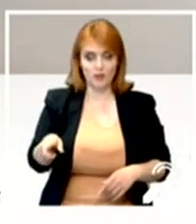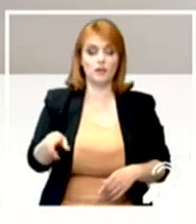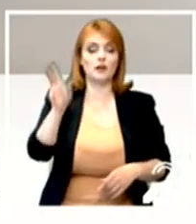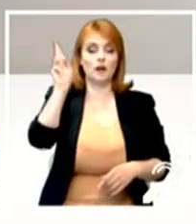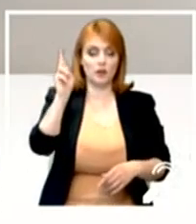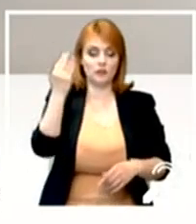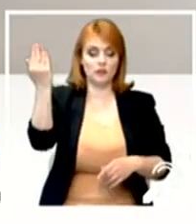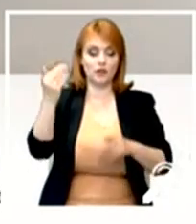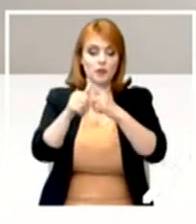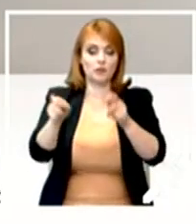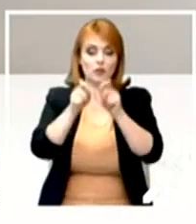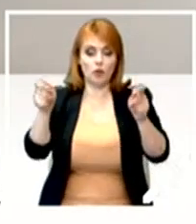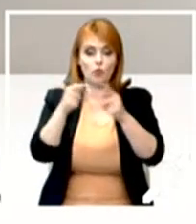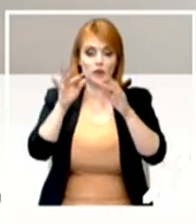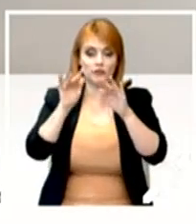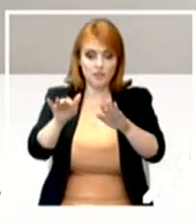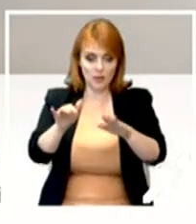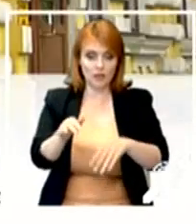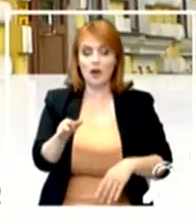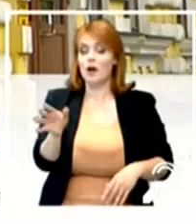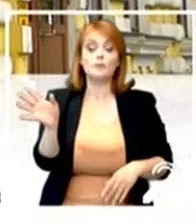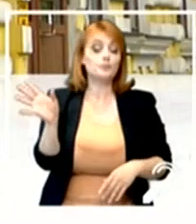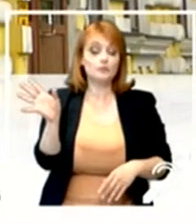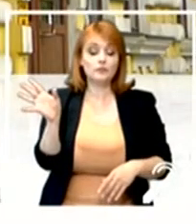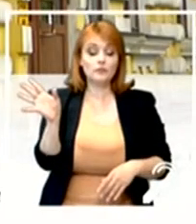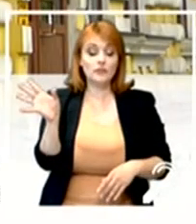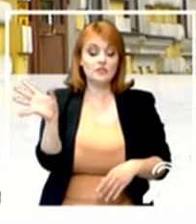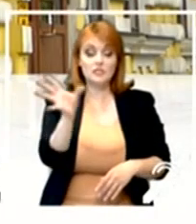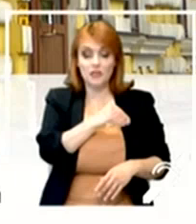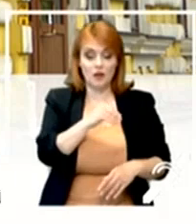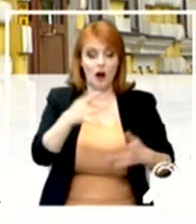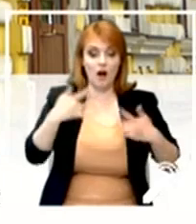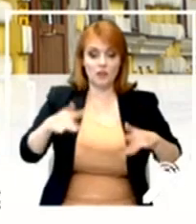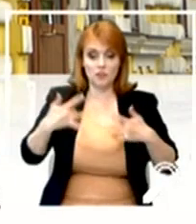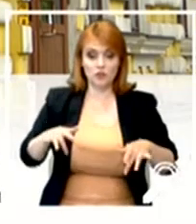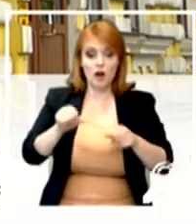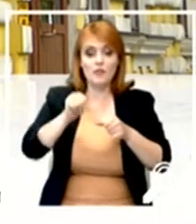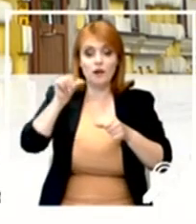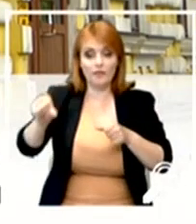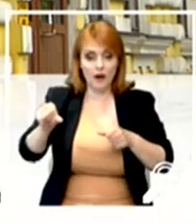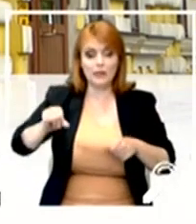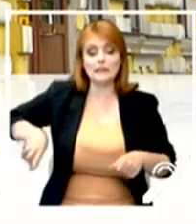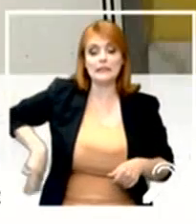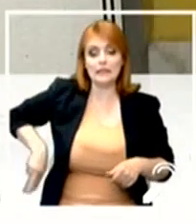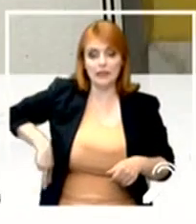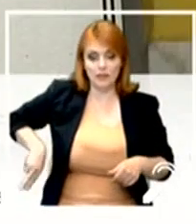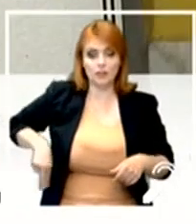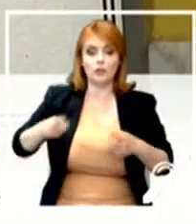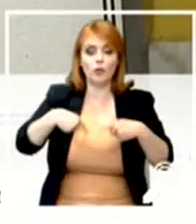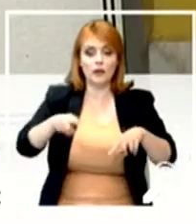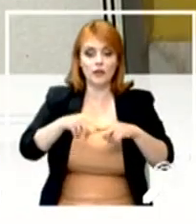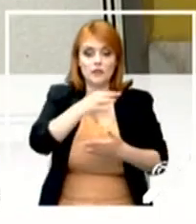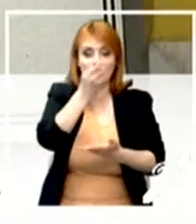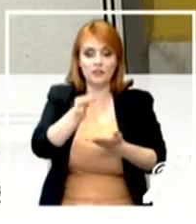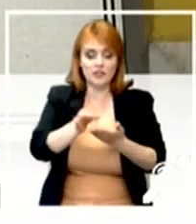cu excepția șefului direcției Boris Gâlcă, pe care îl consideră nevinovat. Primarul a precizat că vor fi demiși din funcție doar atunci când justiția